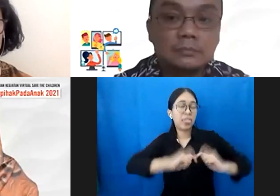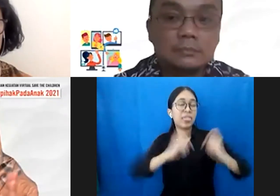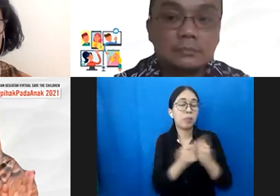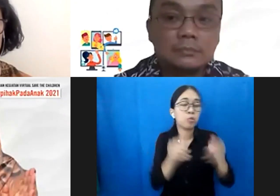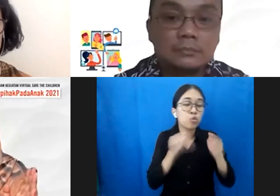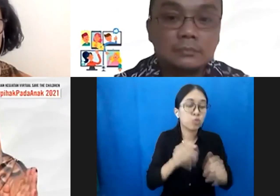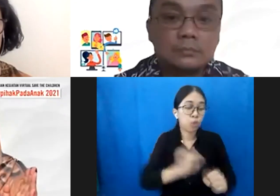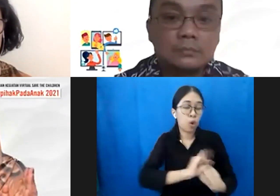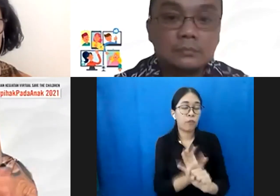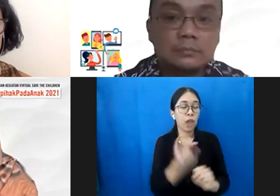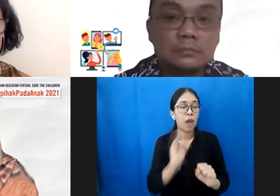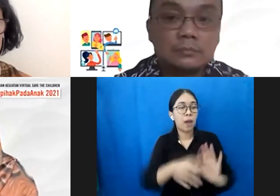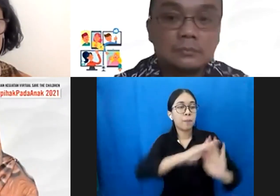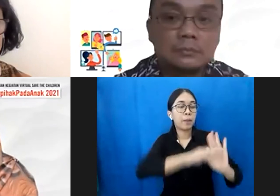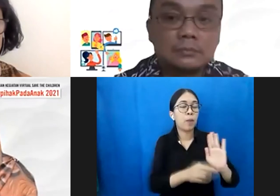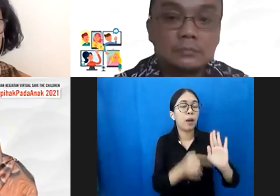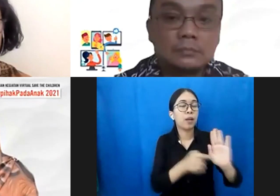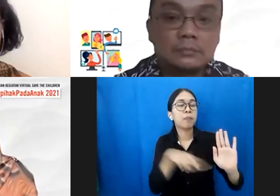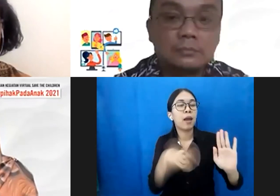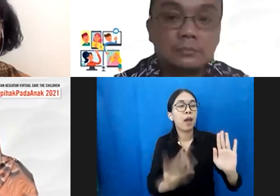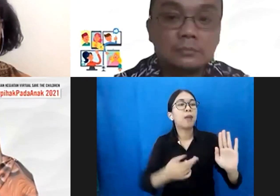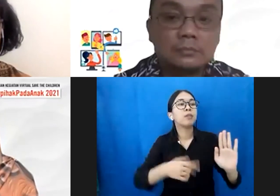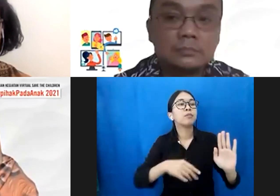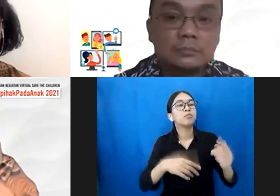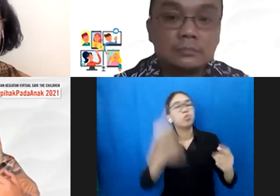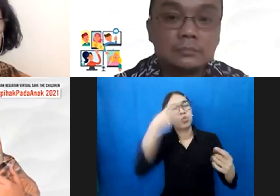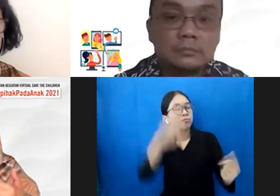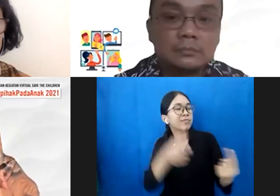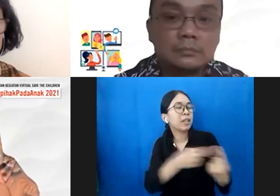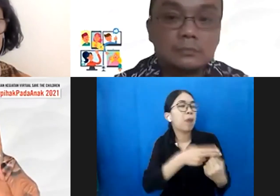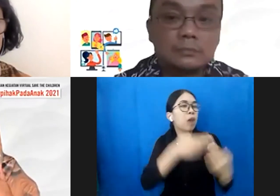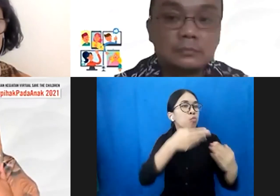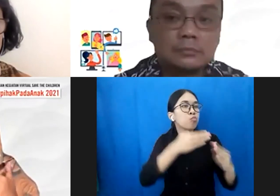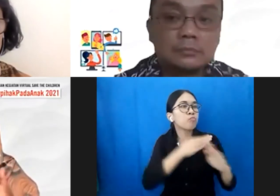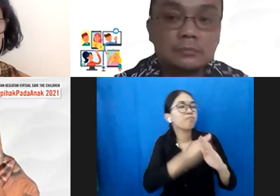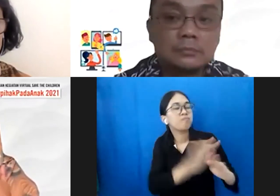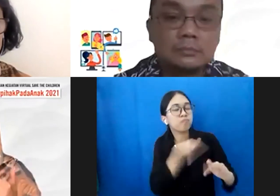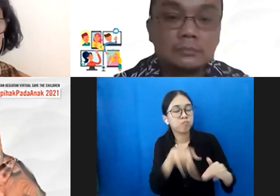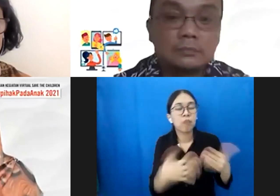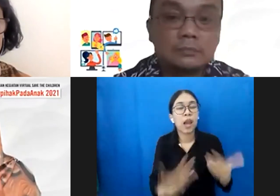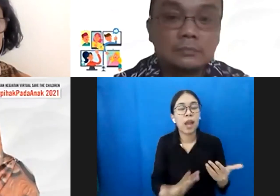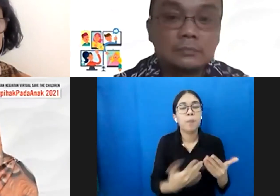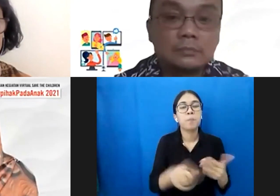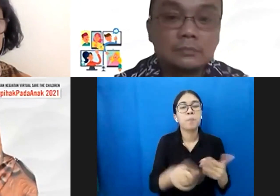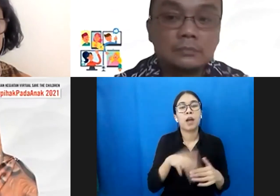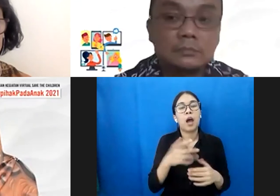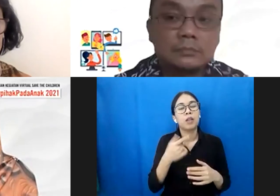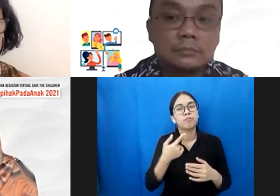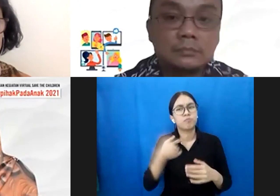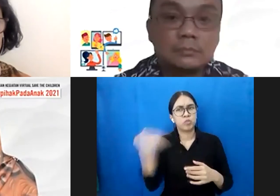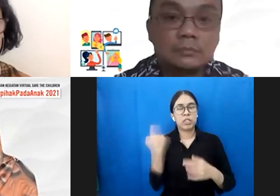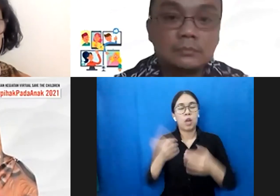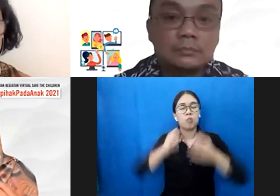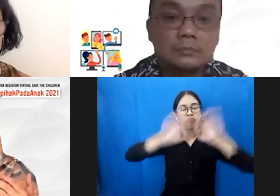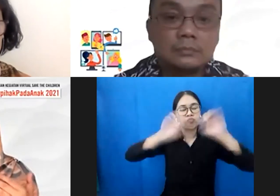untuk penanggulangan stigma di masa pandemi. Kemudian kita juga berusaha untuk terus melakukan sosialisasi, termasuk